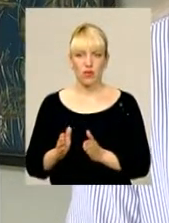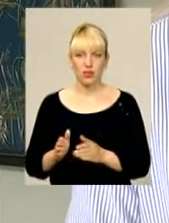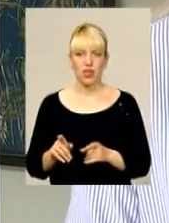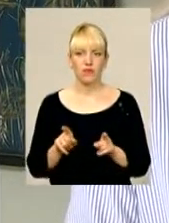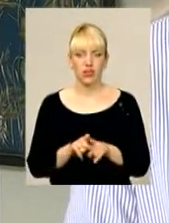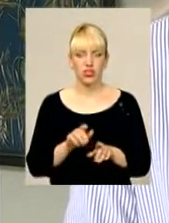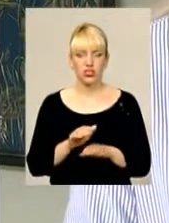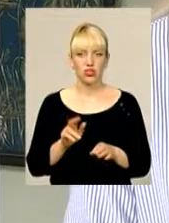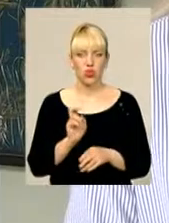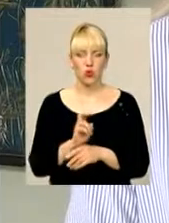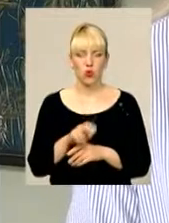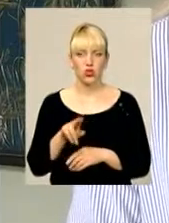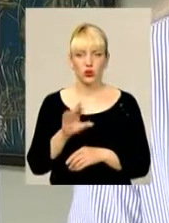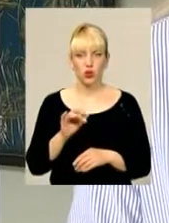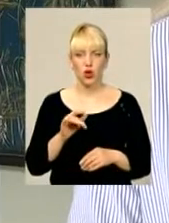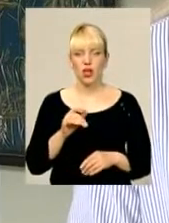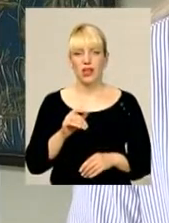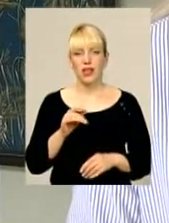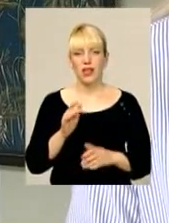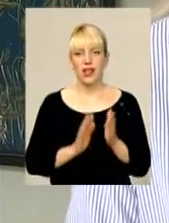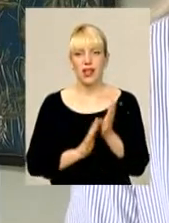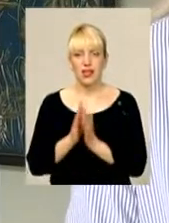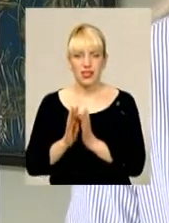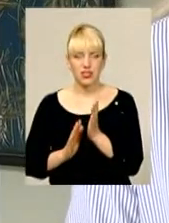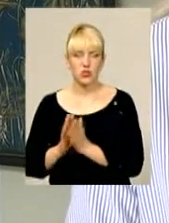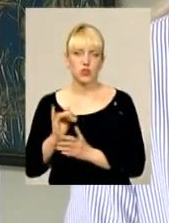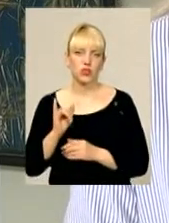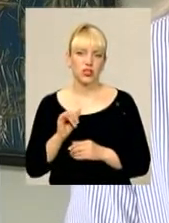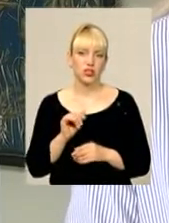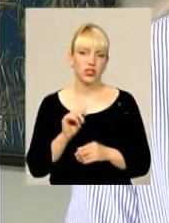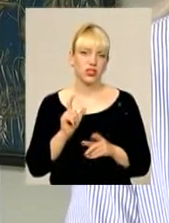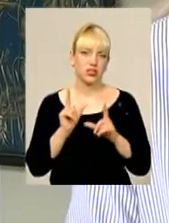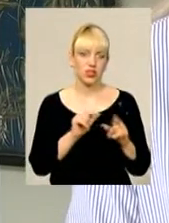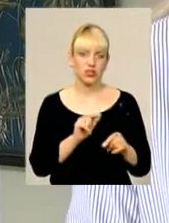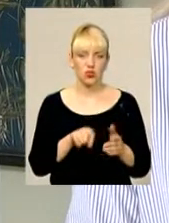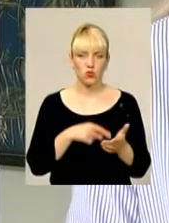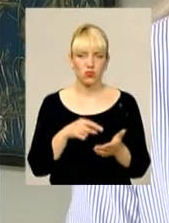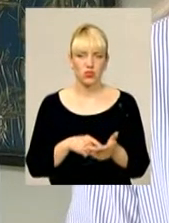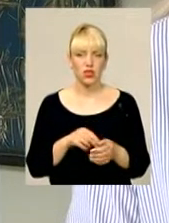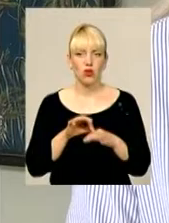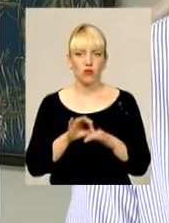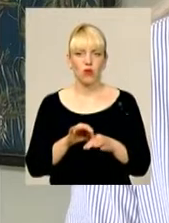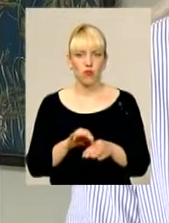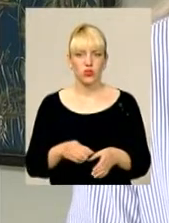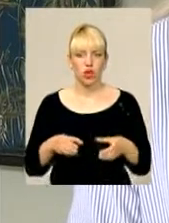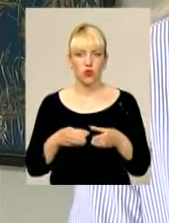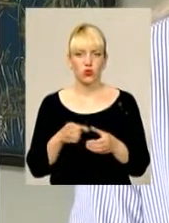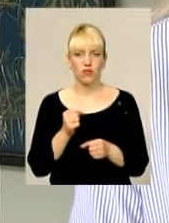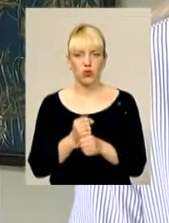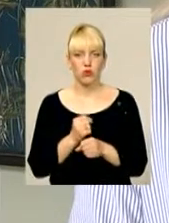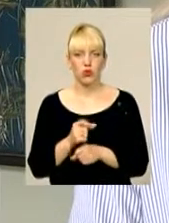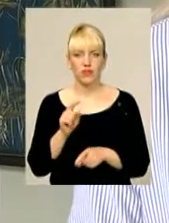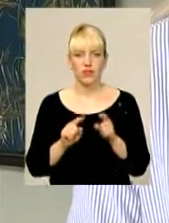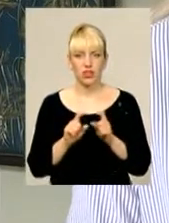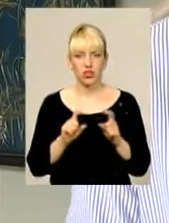Теж діти ходять до лісу, ходять, їздять у місто, проводяться гурткова робота, в деяких